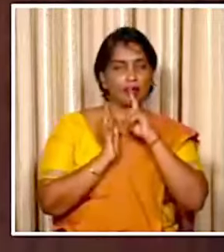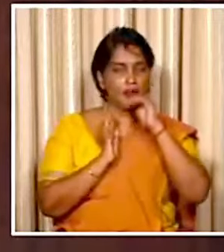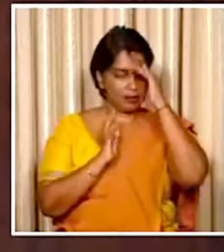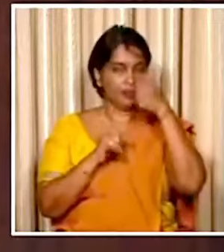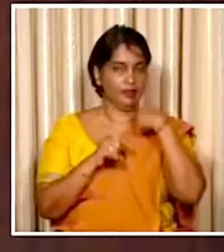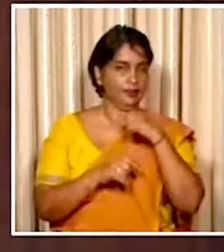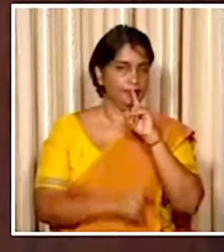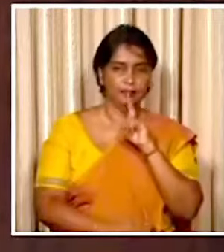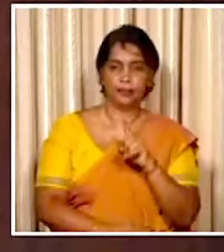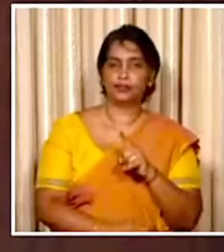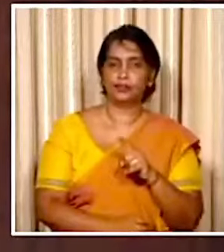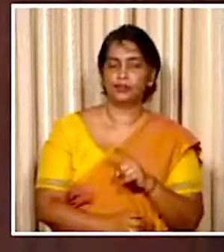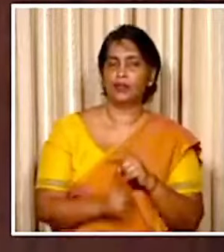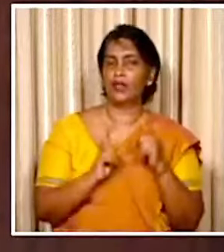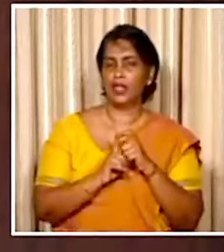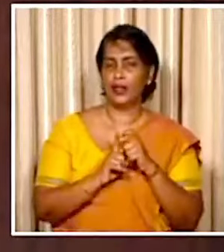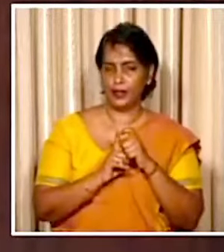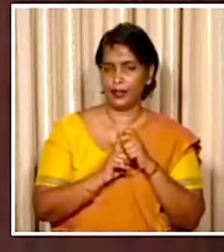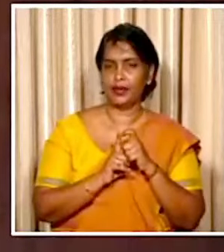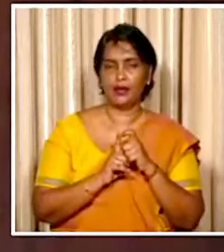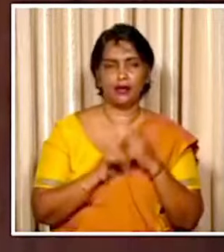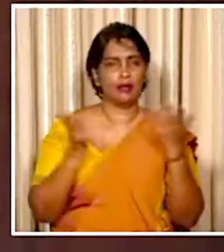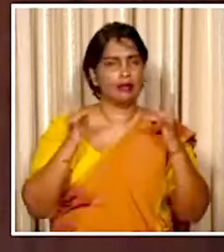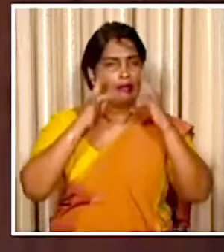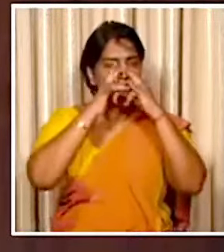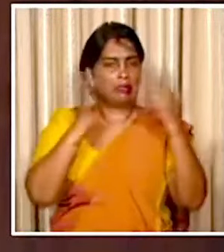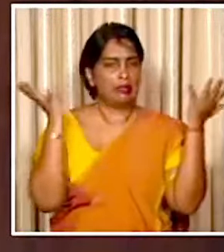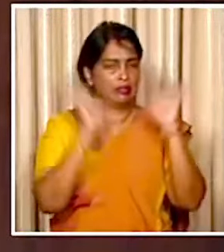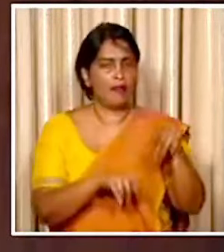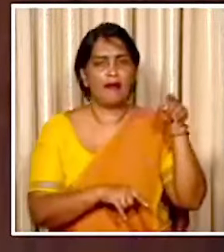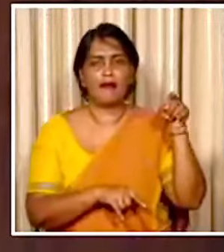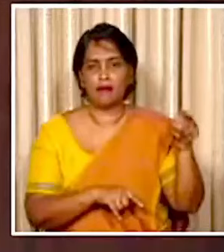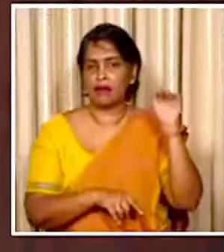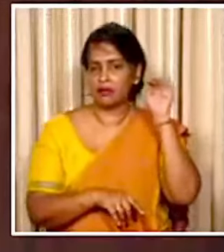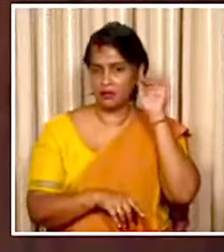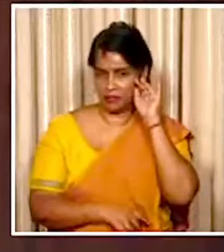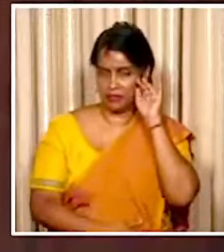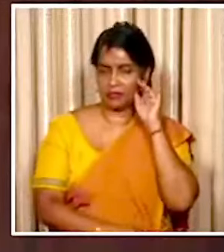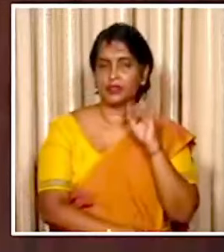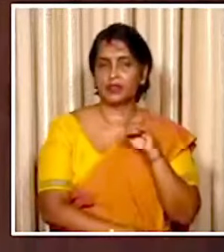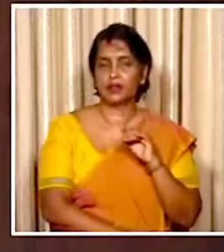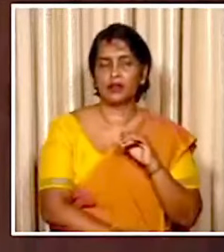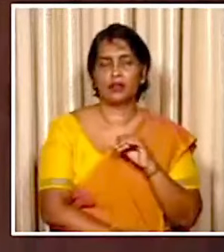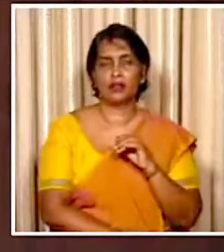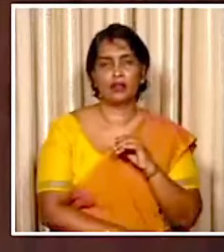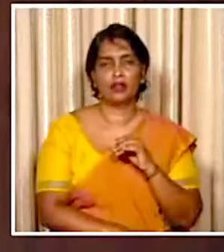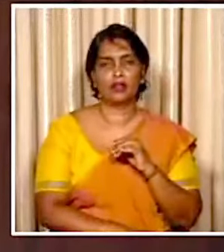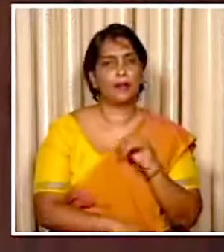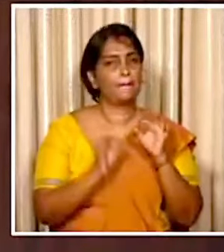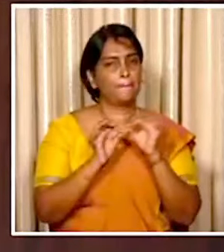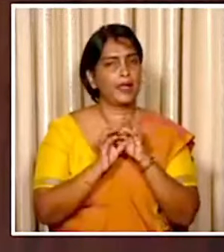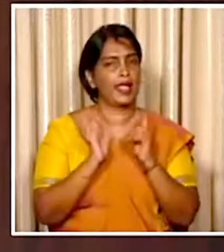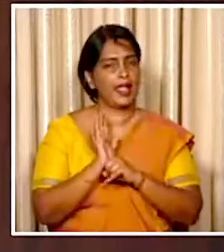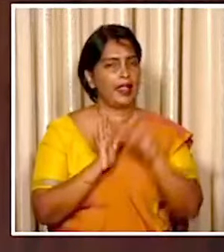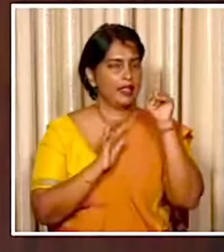කියන්නම්, ඩොනෙට්ස් කියන කැම්ප් එකේ තමයි මෙයාව ඉන්නවයි කියලා මේ ආරංචිය ආවේ. කඳවුරු අංකය